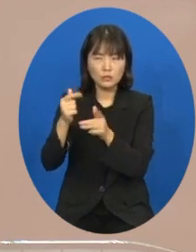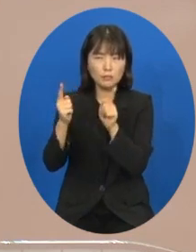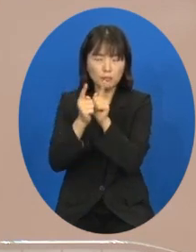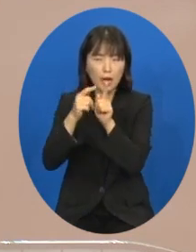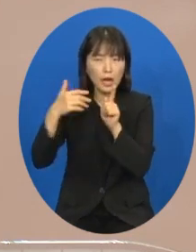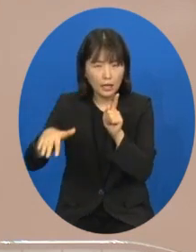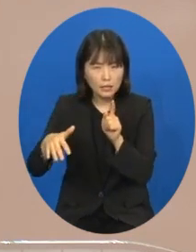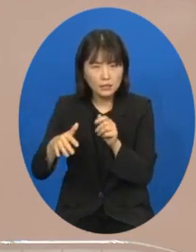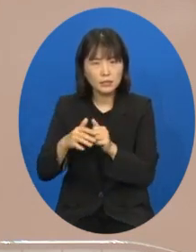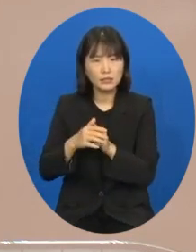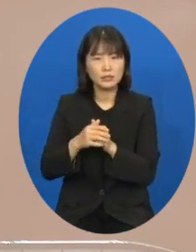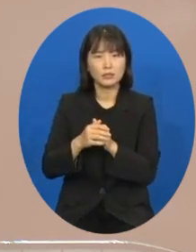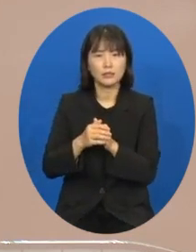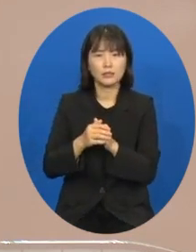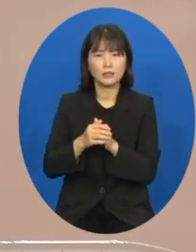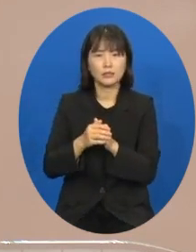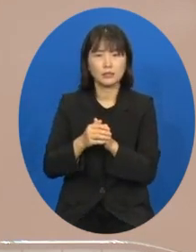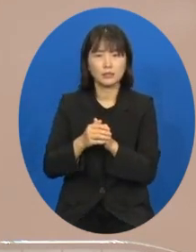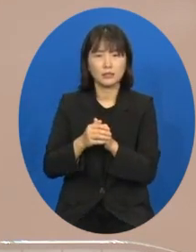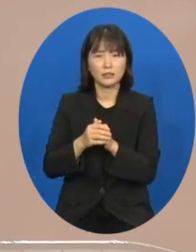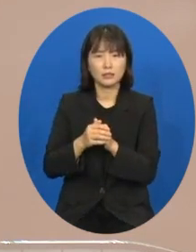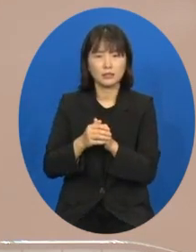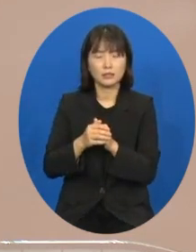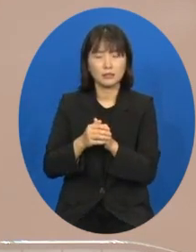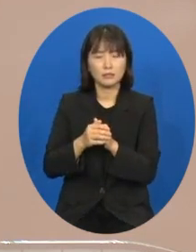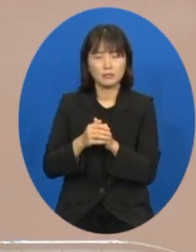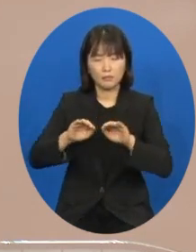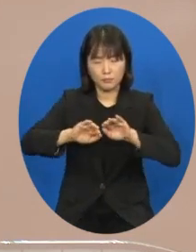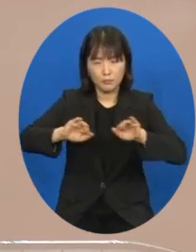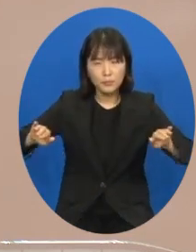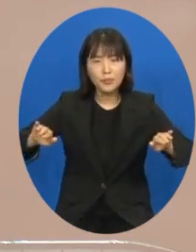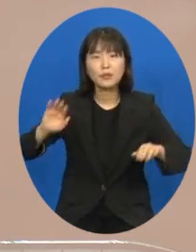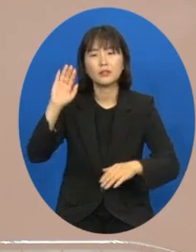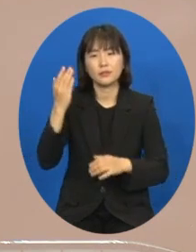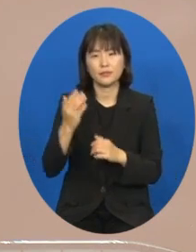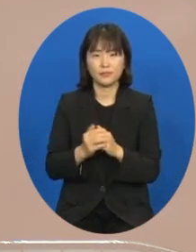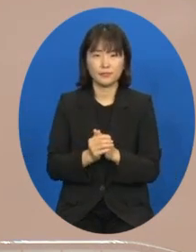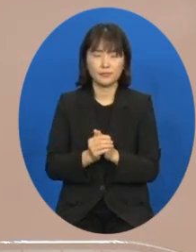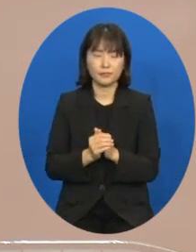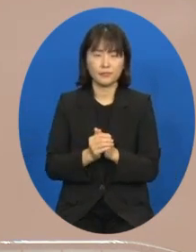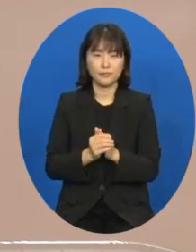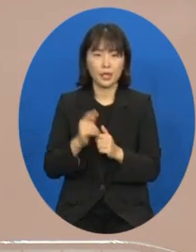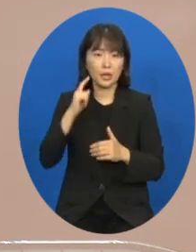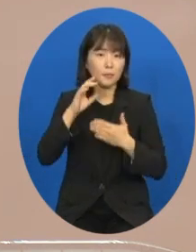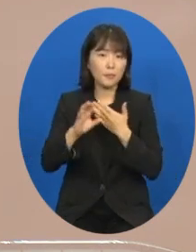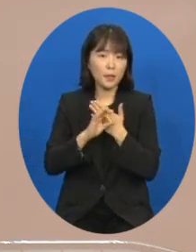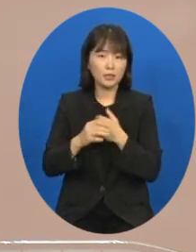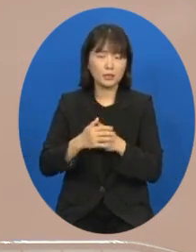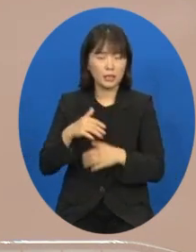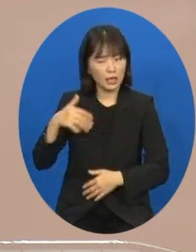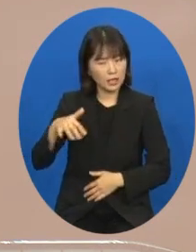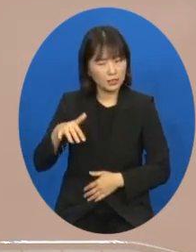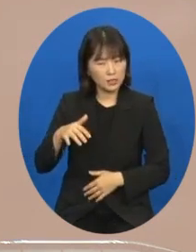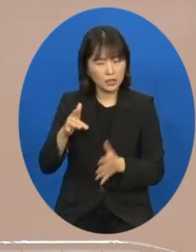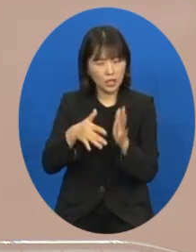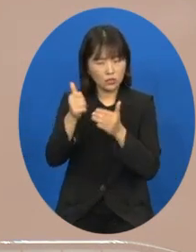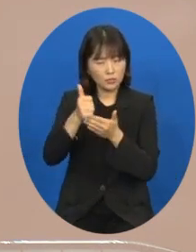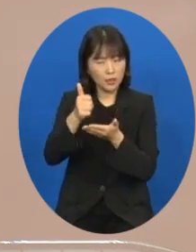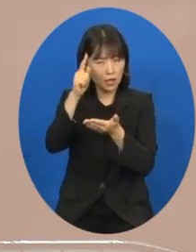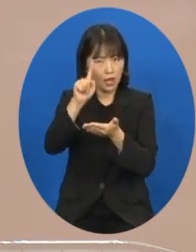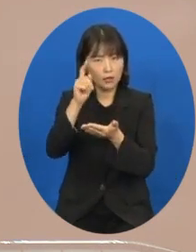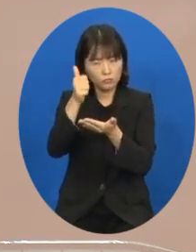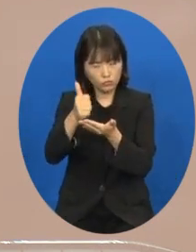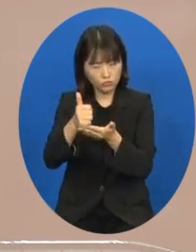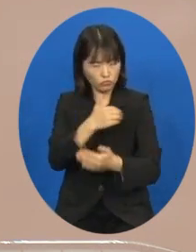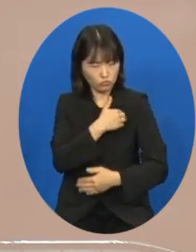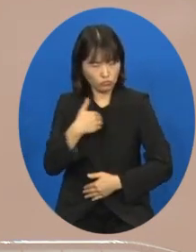못했는지, 거기서 극명하게 갈라집니다. 만약에 아직도 예수님 한 분이면